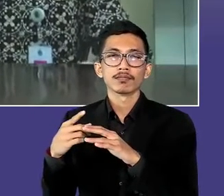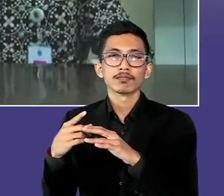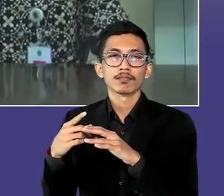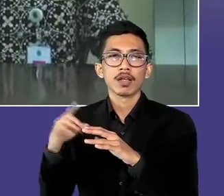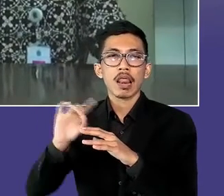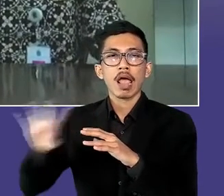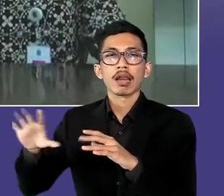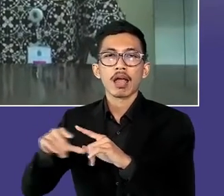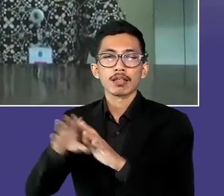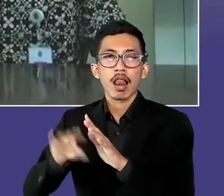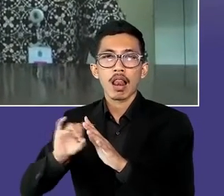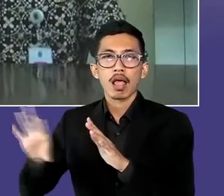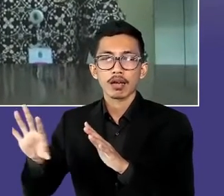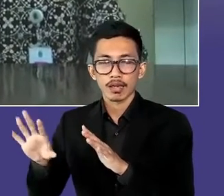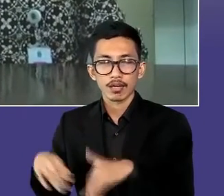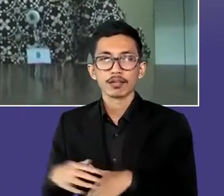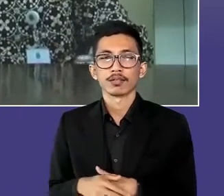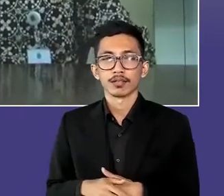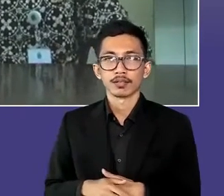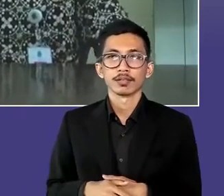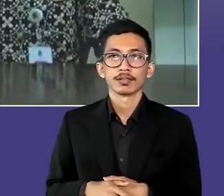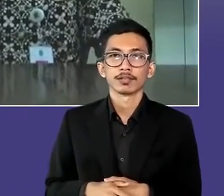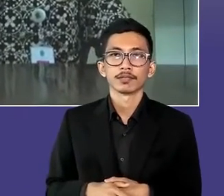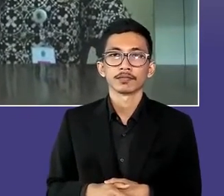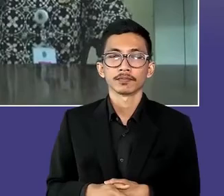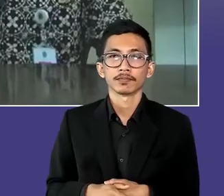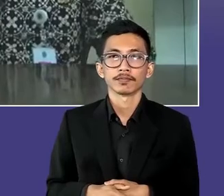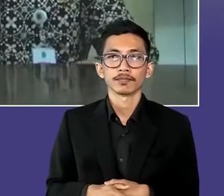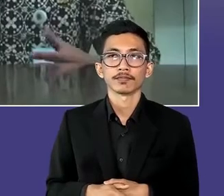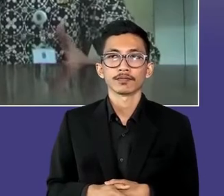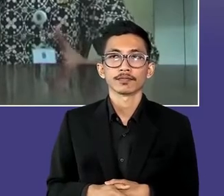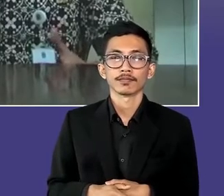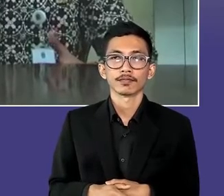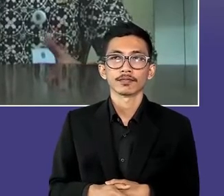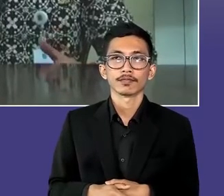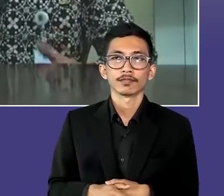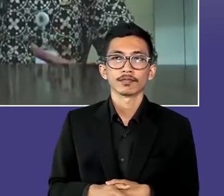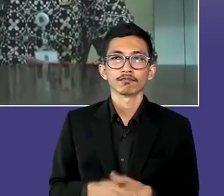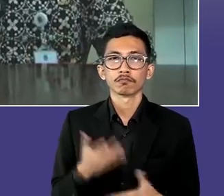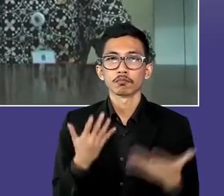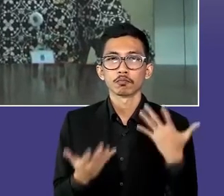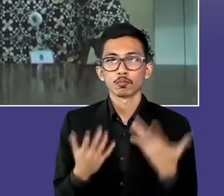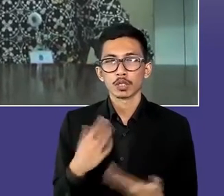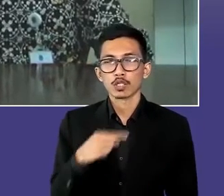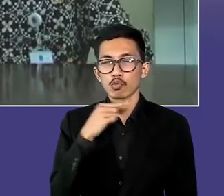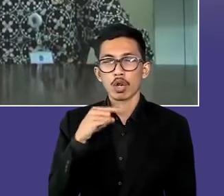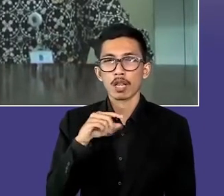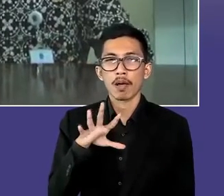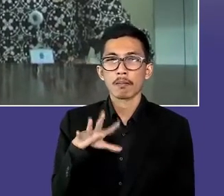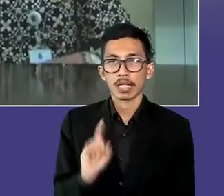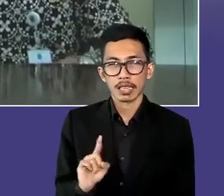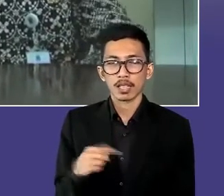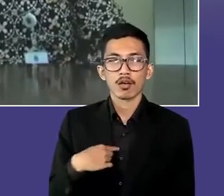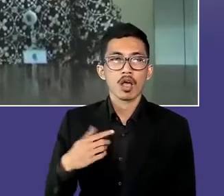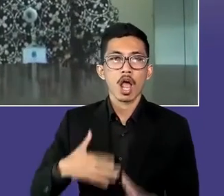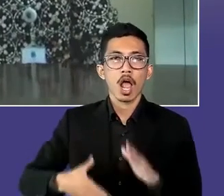juga Pak Kosmeti, nanti mohon maaf juga Mas Arief tadi. Sebelumnya nanti saya mungkin kurang 5 menit saya sudah meninggalkan tempat ini.